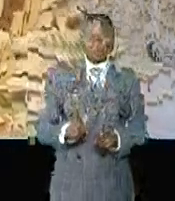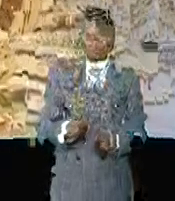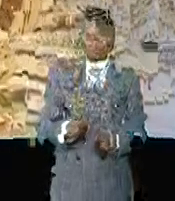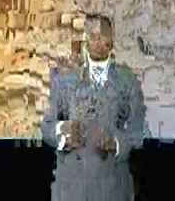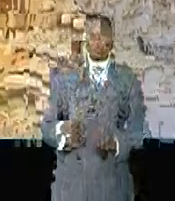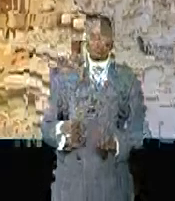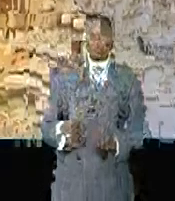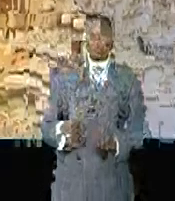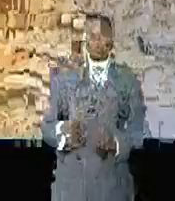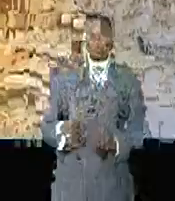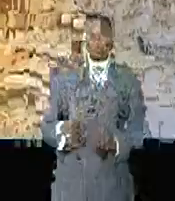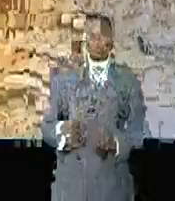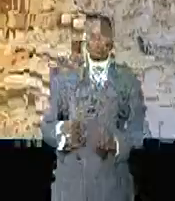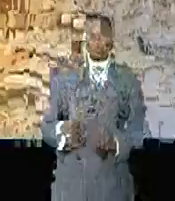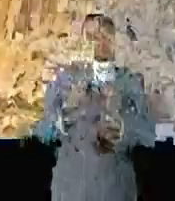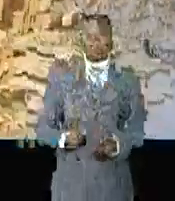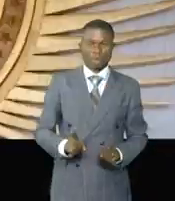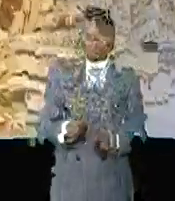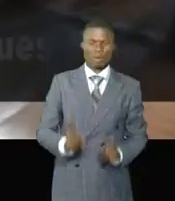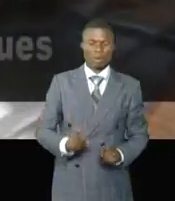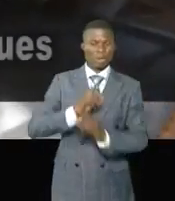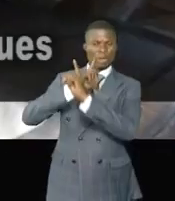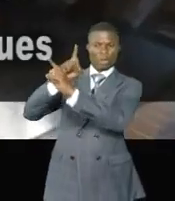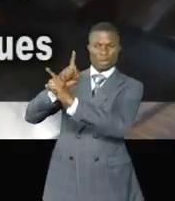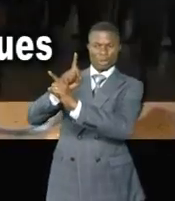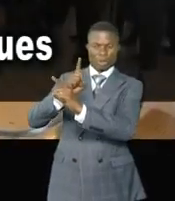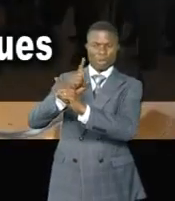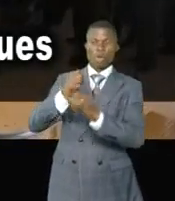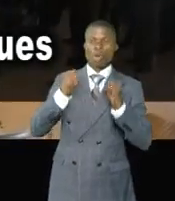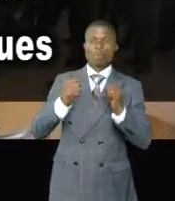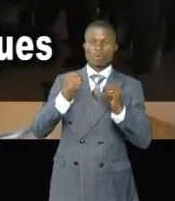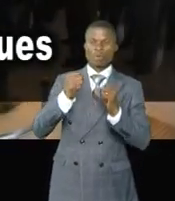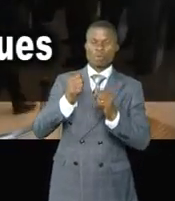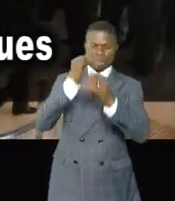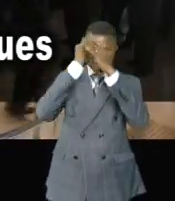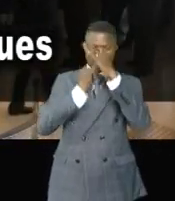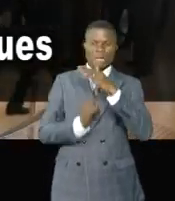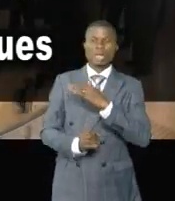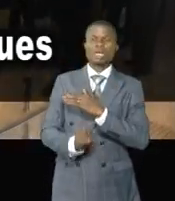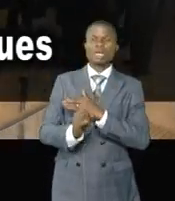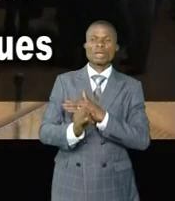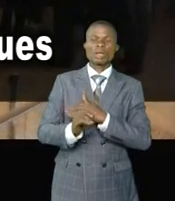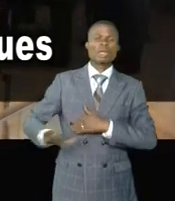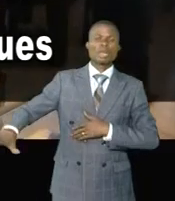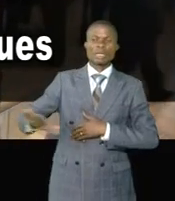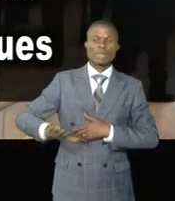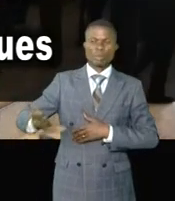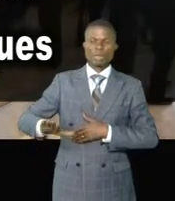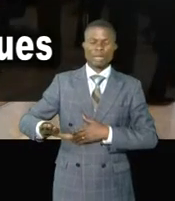renforcer des États africains, défendre la souveraineté et l'intégrité territoriale des États